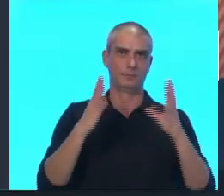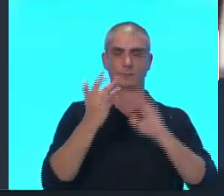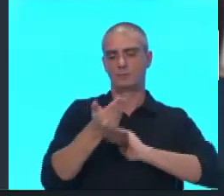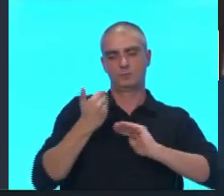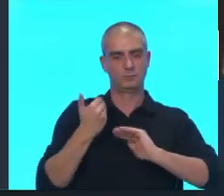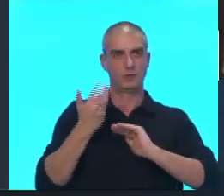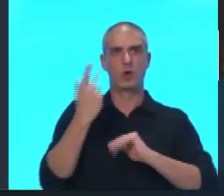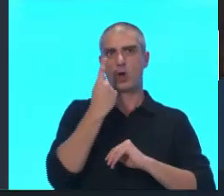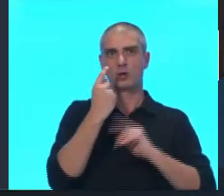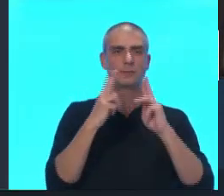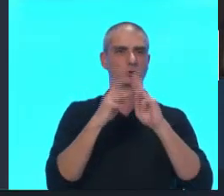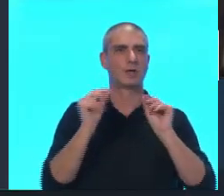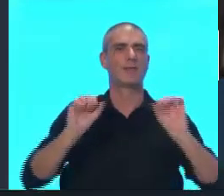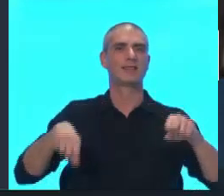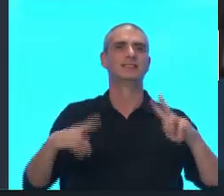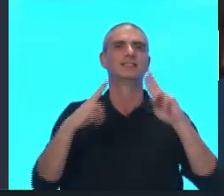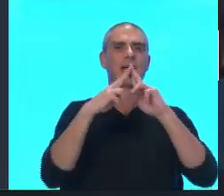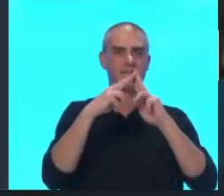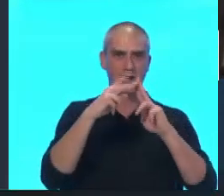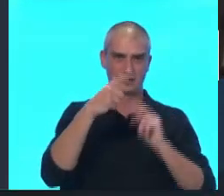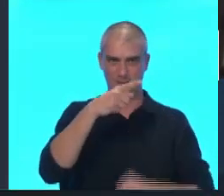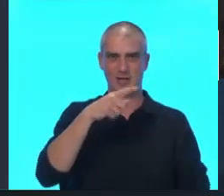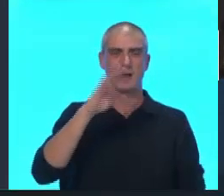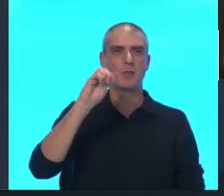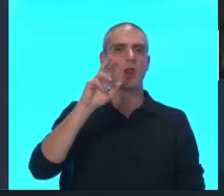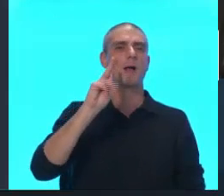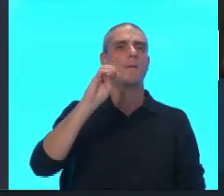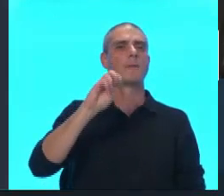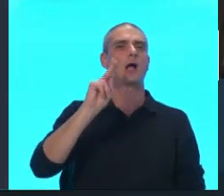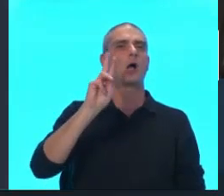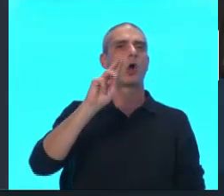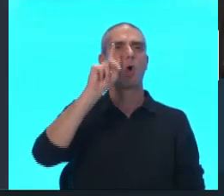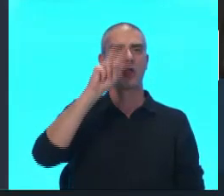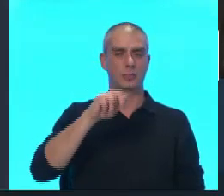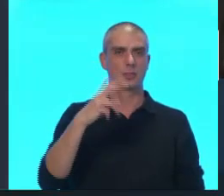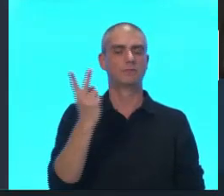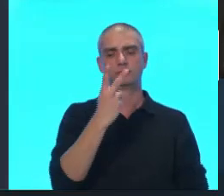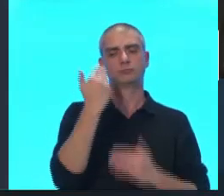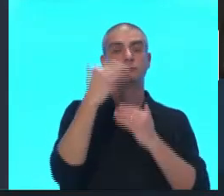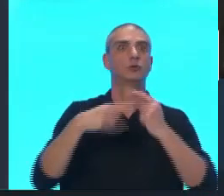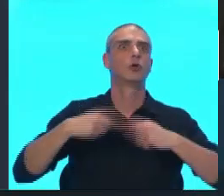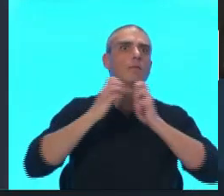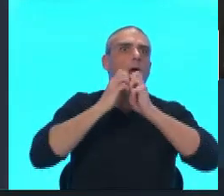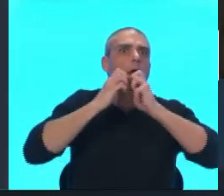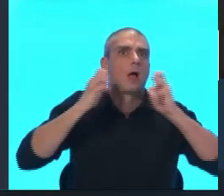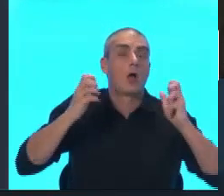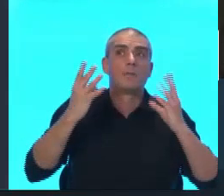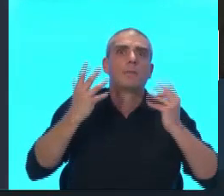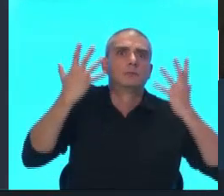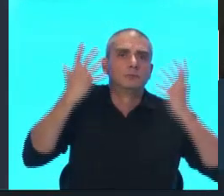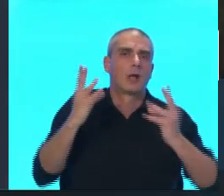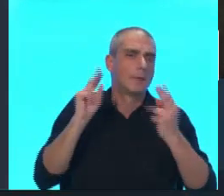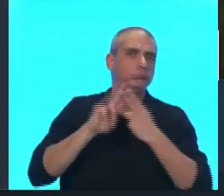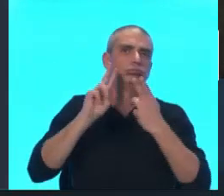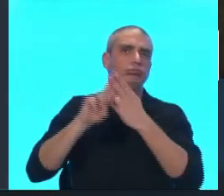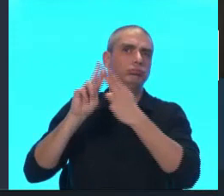עוד פגישה עם נשיא צרפת, עמנואל מקרון, ושתי הפגישות האלה בעצם מסיימות יום ארוך ועמוס, ממש גדוש בפגישות גב